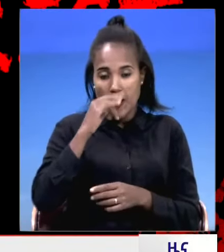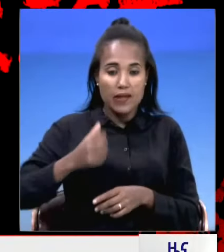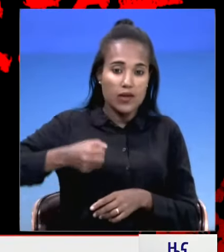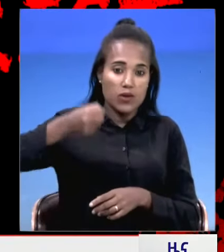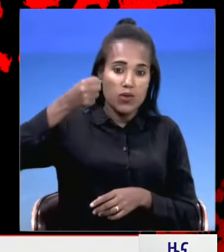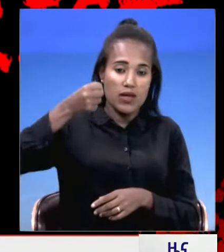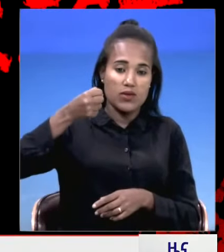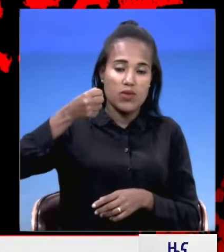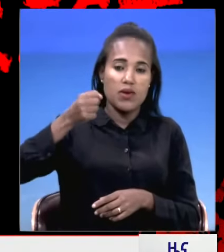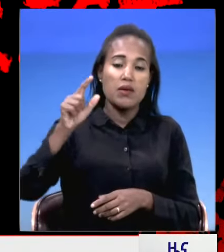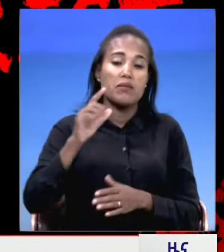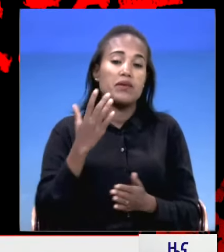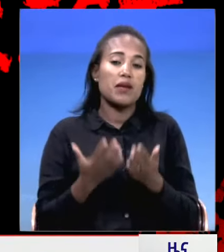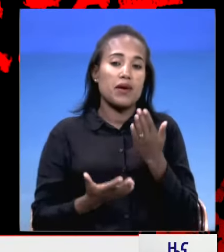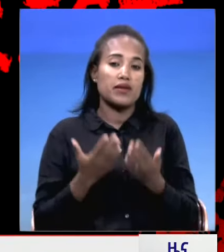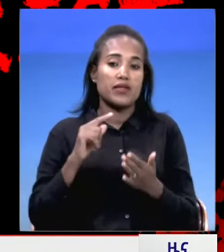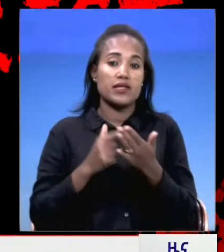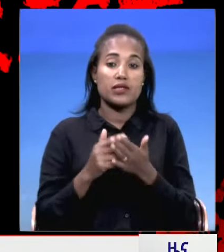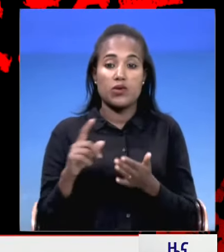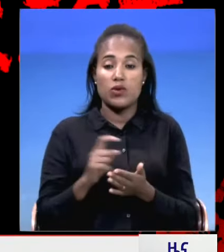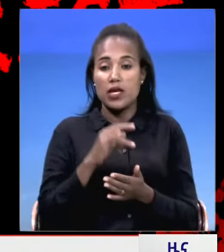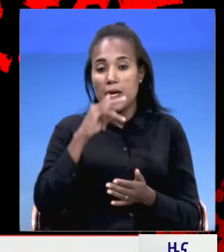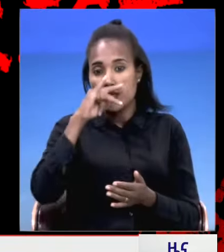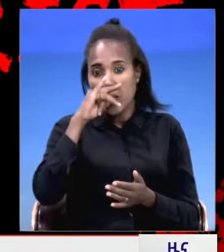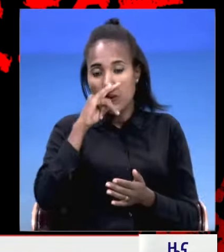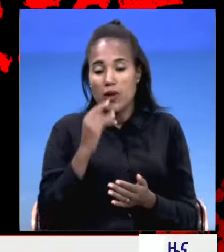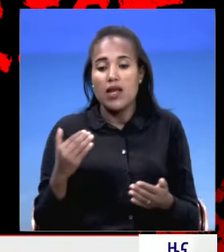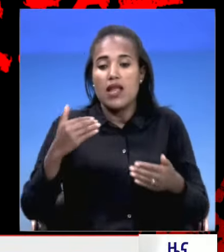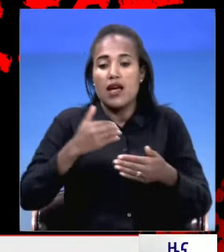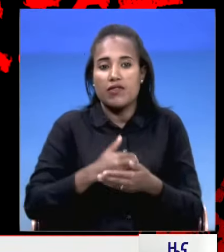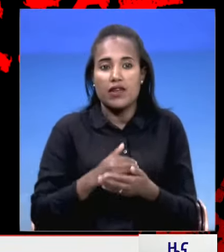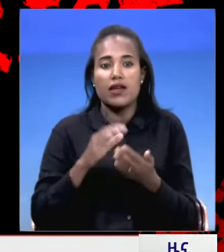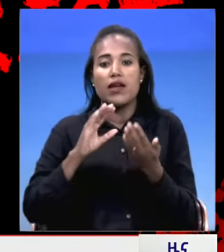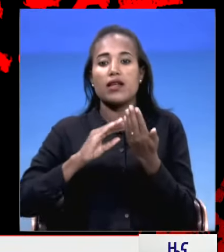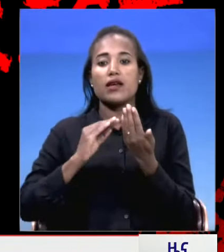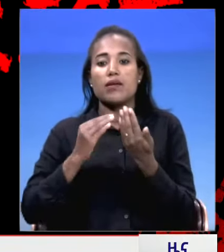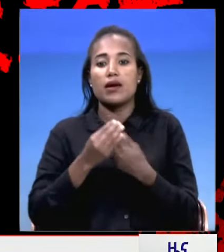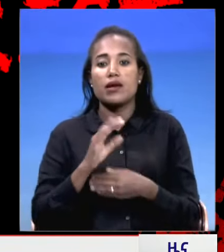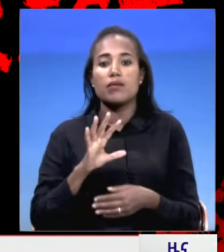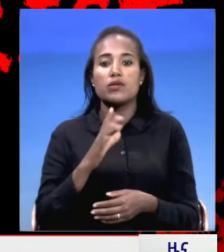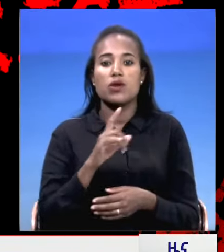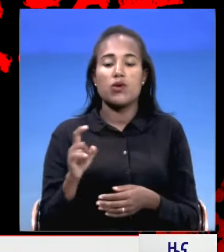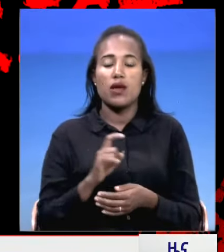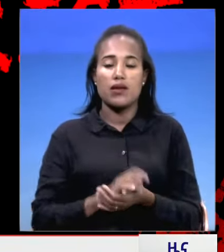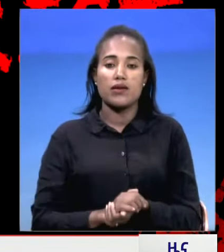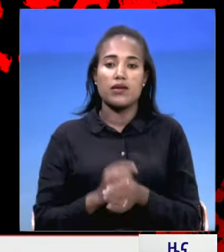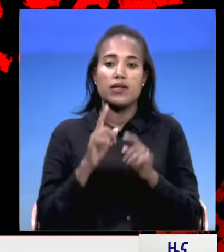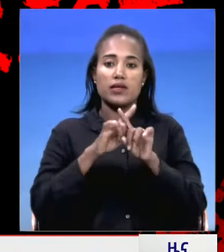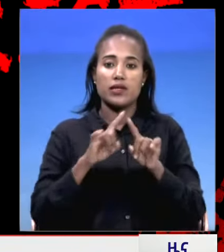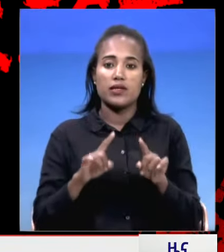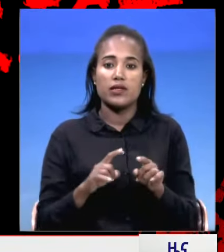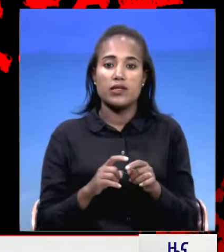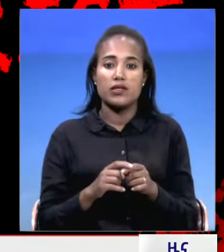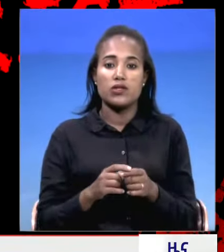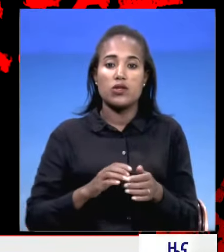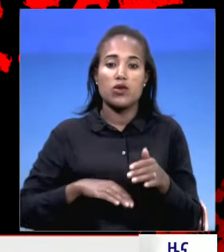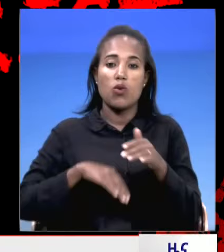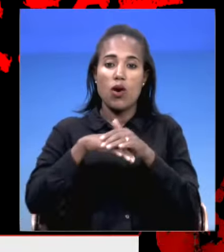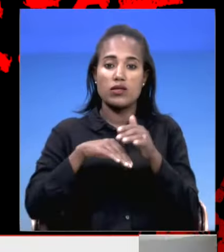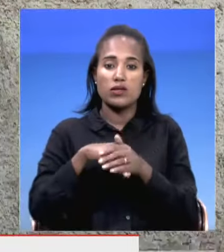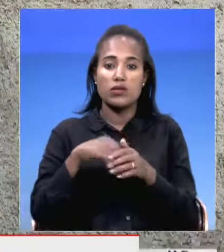ያዘው። ምናልባትም ይህ ሲሆን ህፃኑ ሊያቅፈኝ ሊንከባከበኝ ይመስለው ይሆናል፣ ግን እንደ ኳስ ወደ